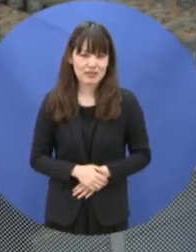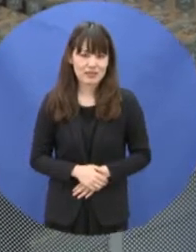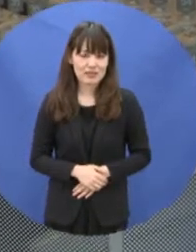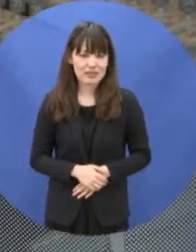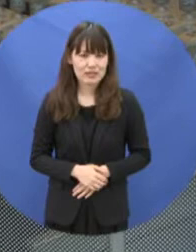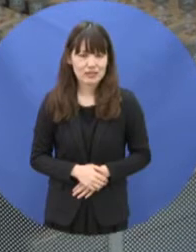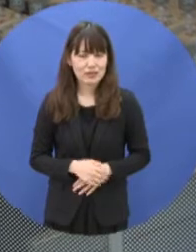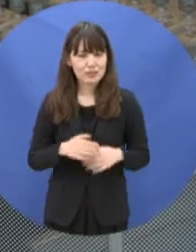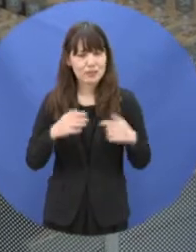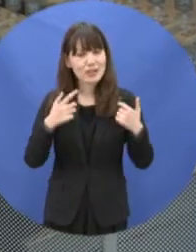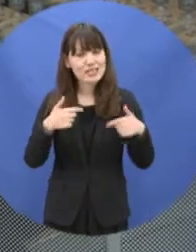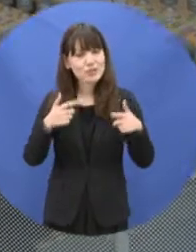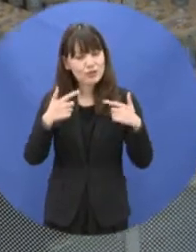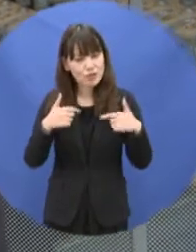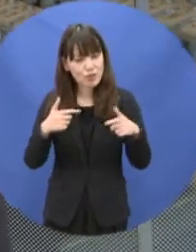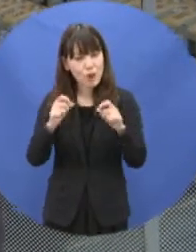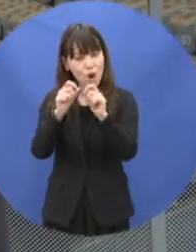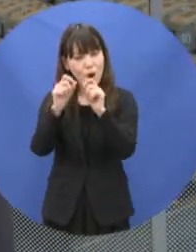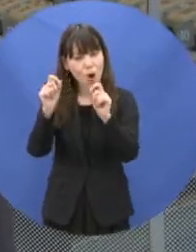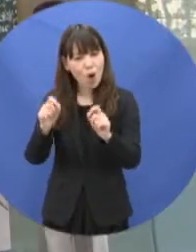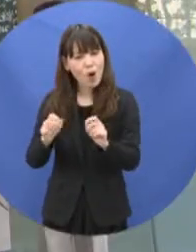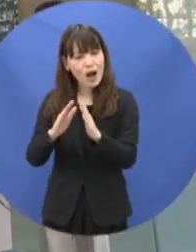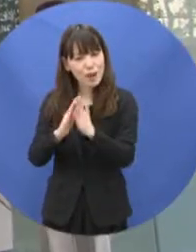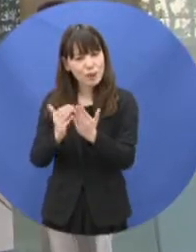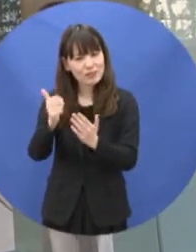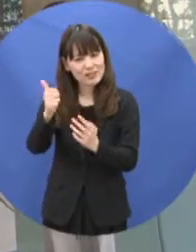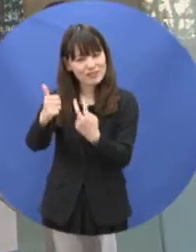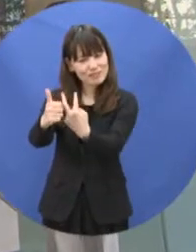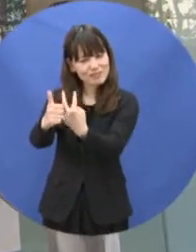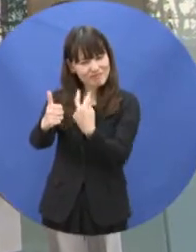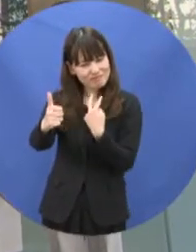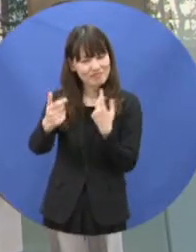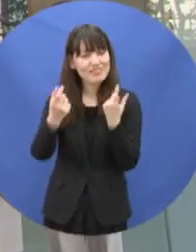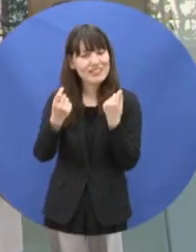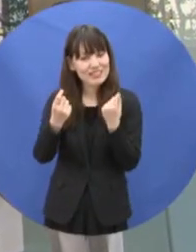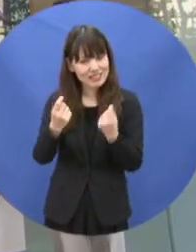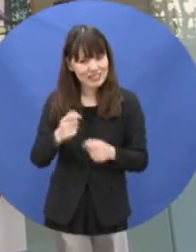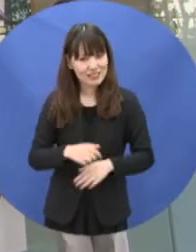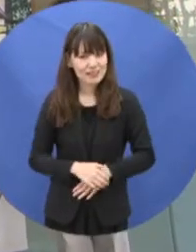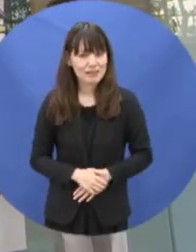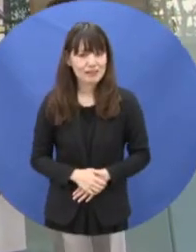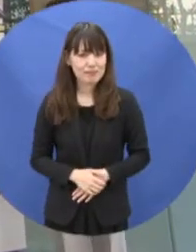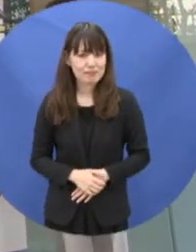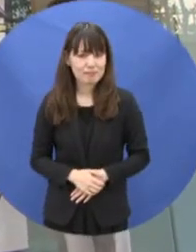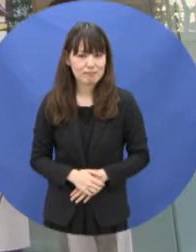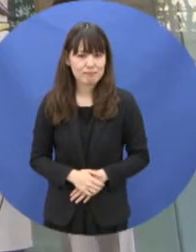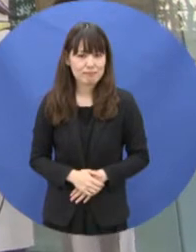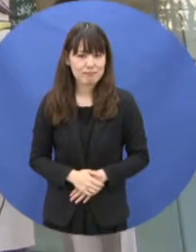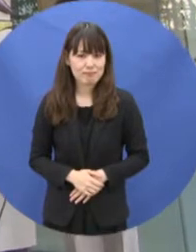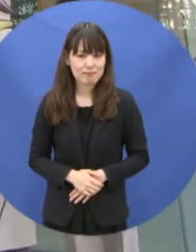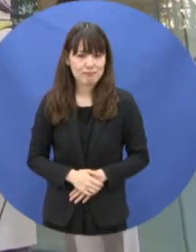いつでも岡本太郎さんに見守られているような感じなんですね。 そうですね。